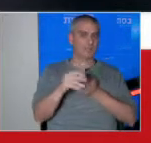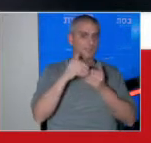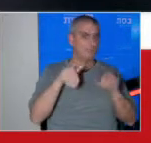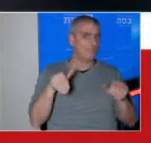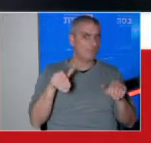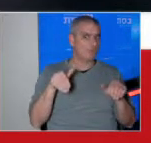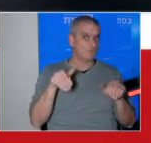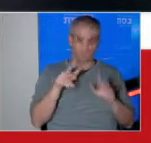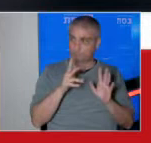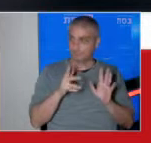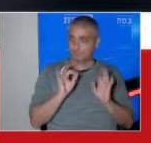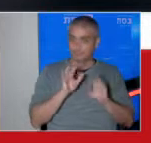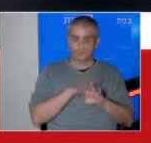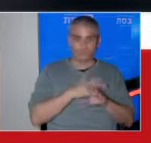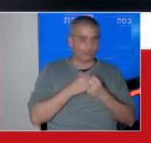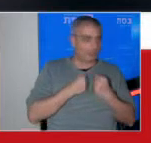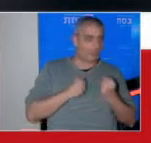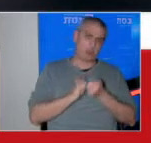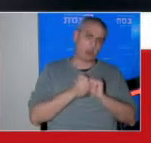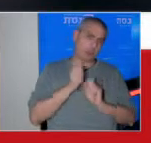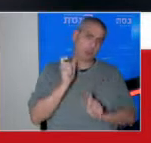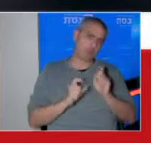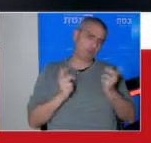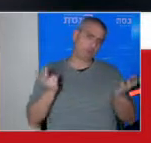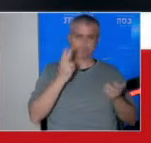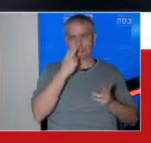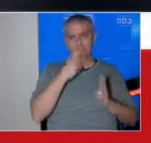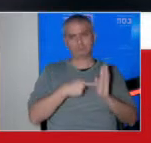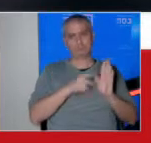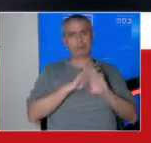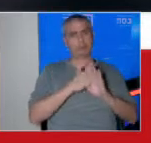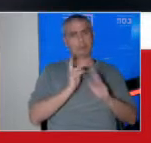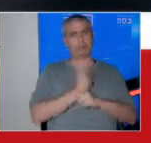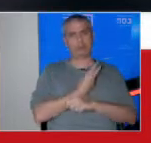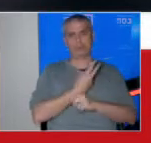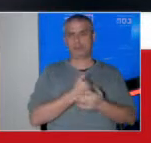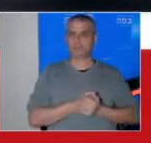מהגבול, אתה מרגיש את המתח, או שאנשים מנסים לשדר עסקים כרגיל?